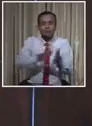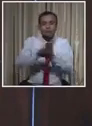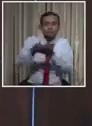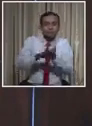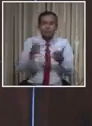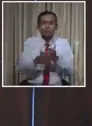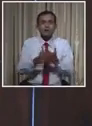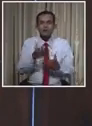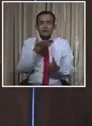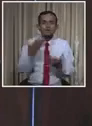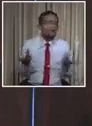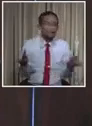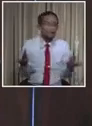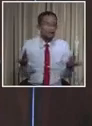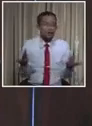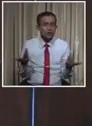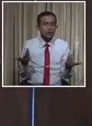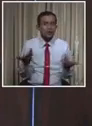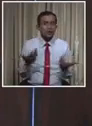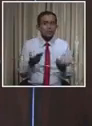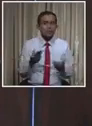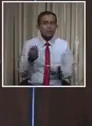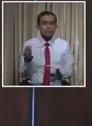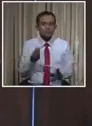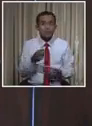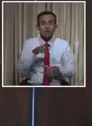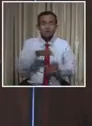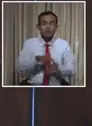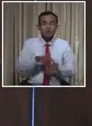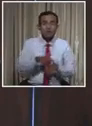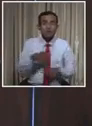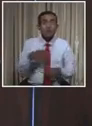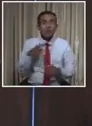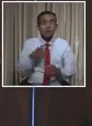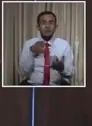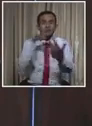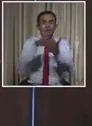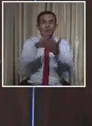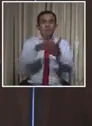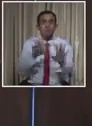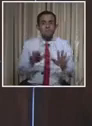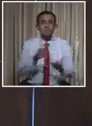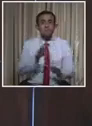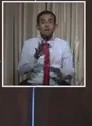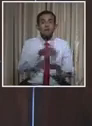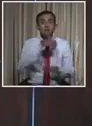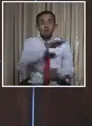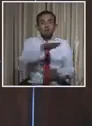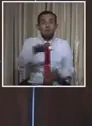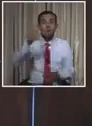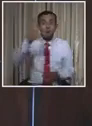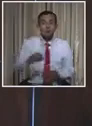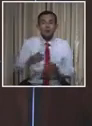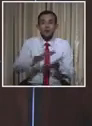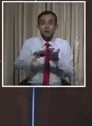කරන්න පුළුවන් කමක් ලැබුණේ නැහැ. හැබැයි මේ දුර්වල අවස්ථාවෙත් අද අපි ඉලක්කයක් තියාගෙන වැව් 5000ක් ප්‍රතිසංස්කරණය කරන්න